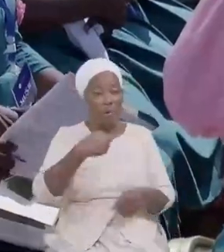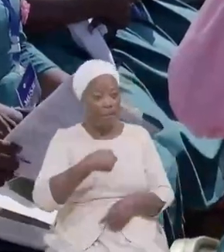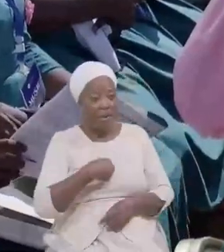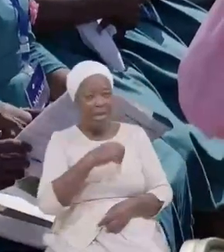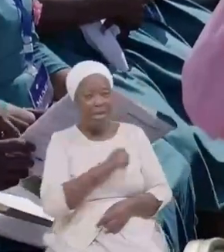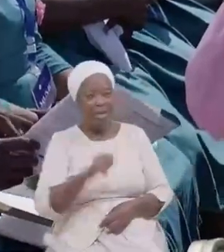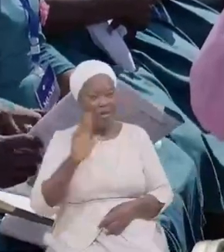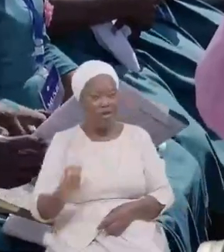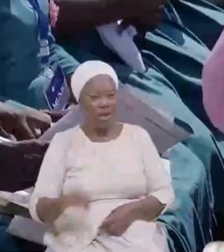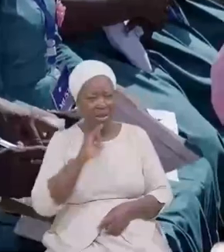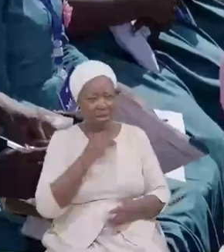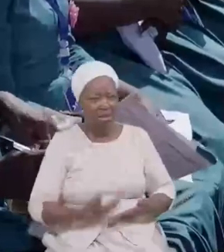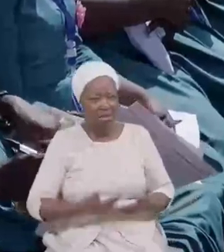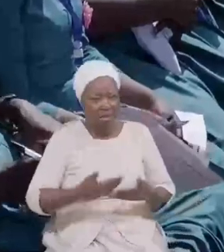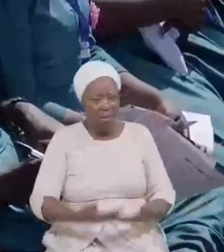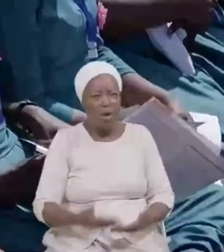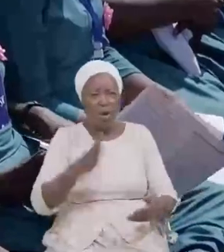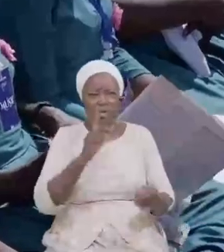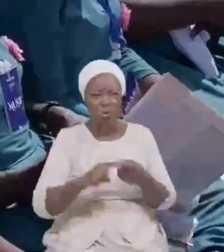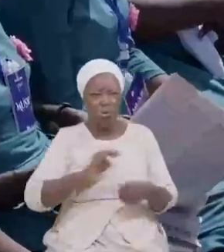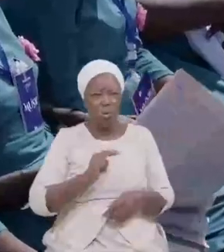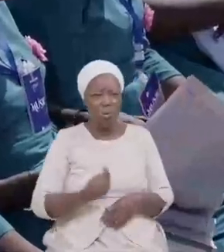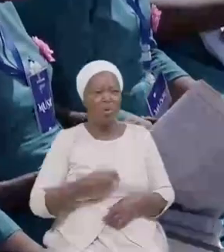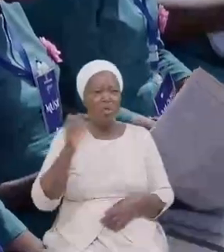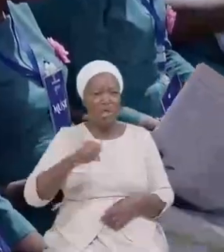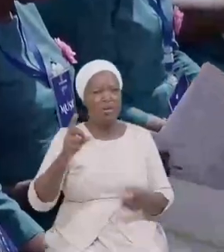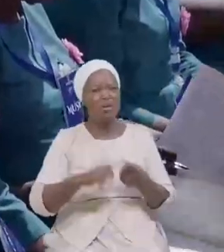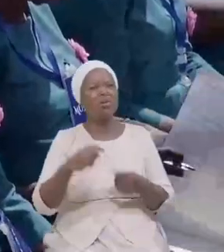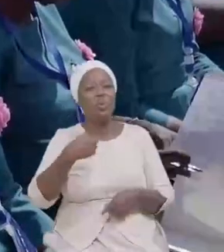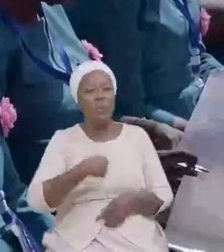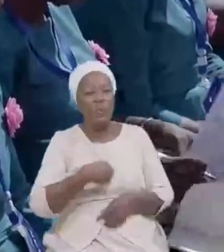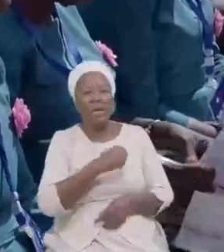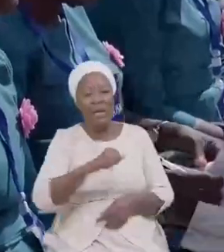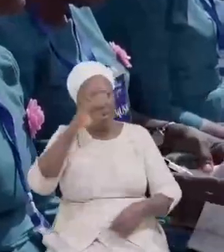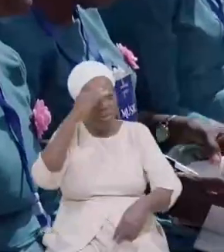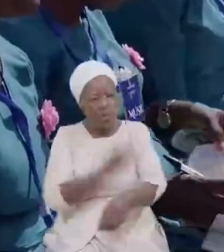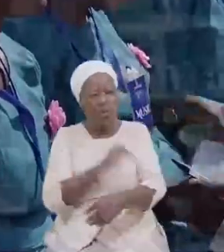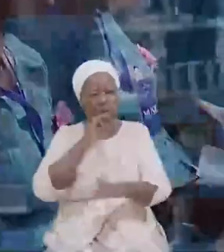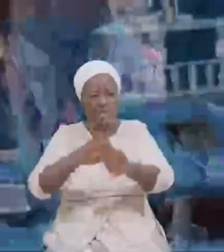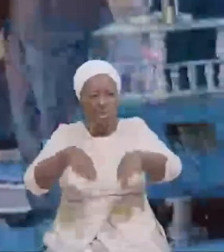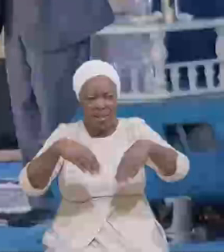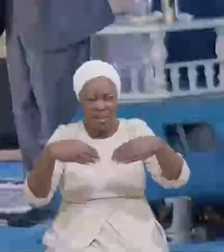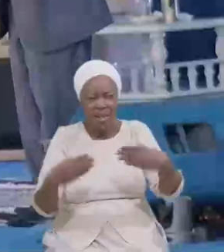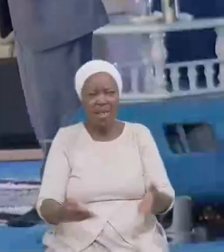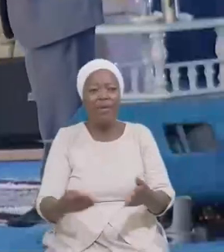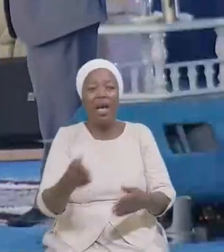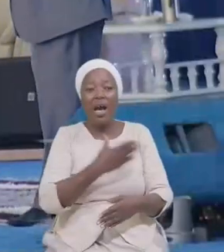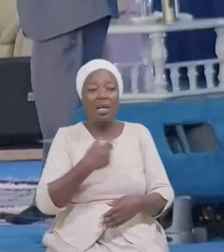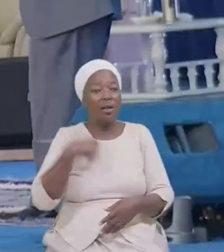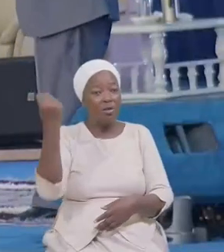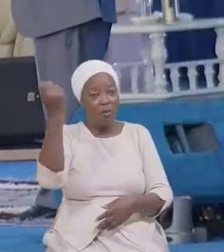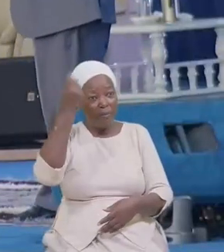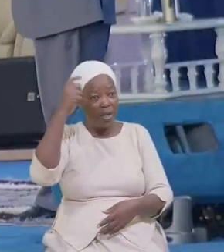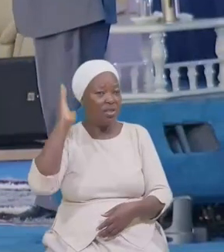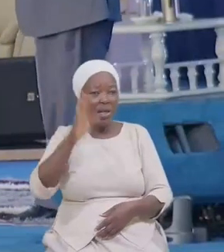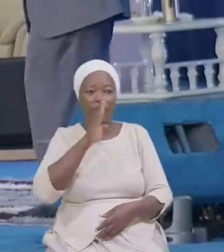Quand un enfant m'est donné, oui, pour nous, mais pour moi aussi, un fils m'est donné et la domination